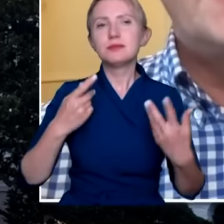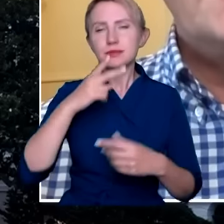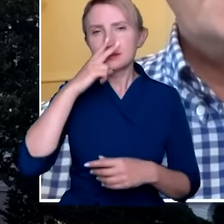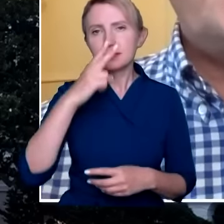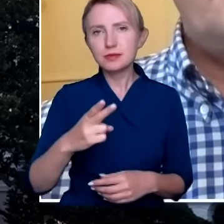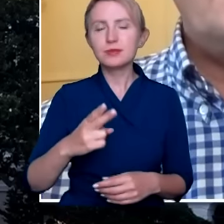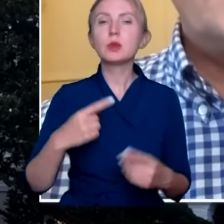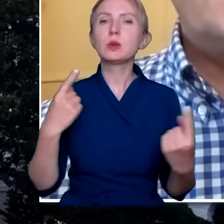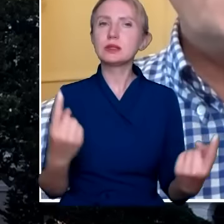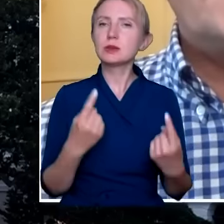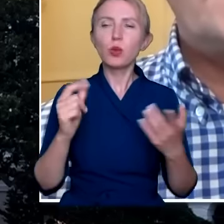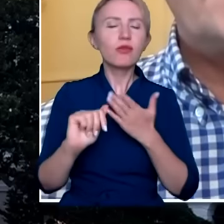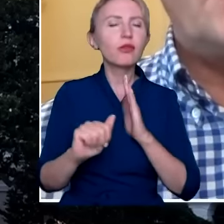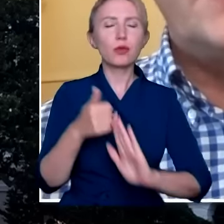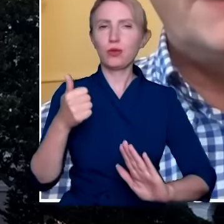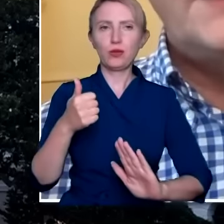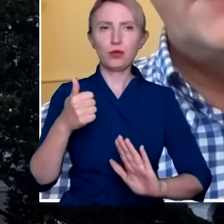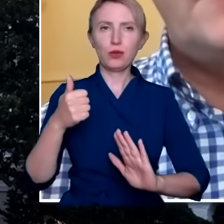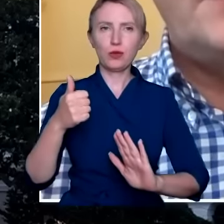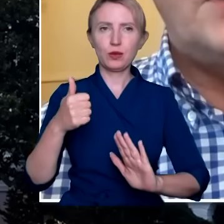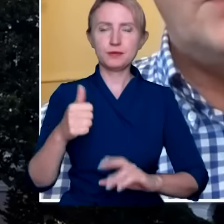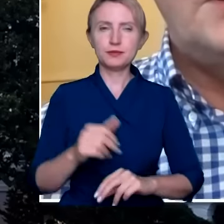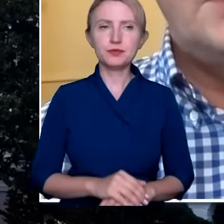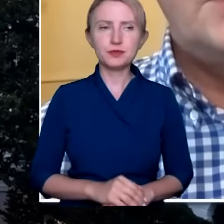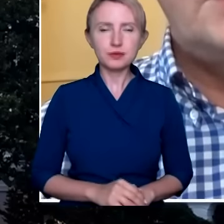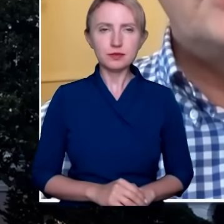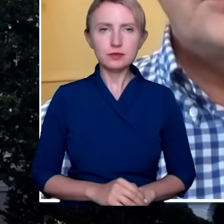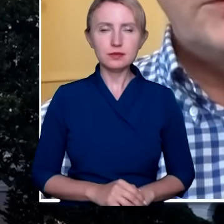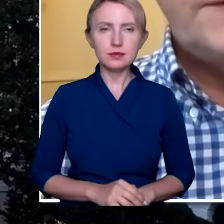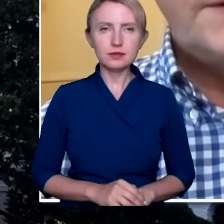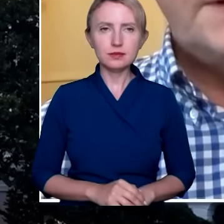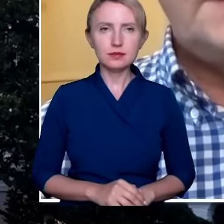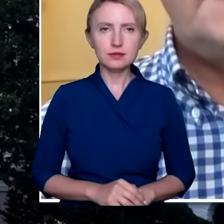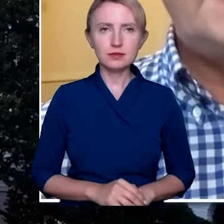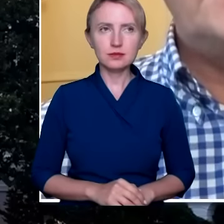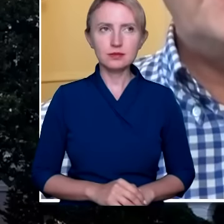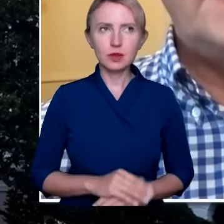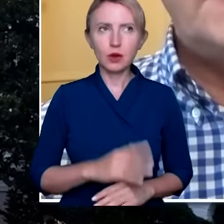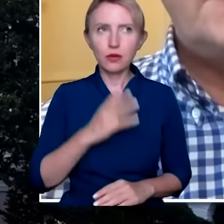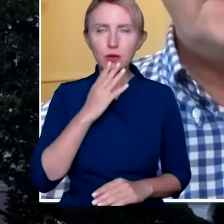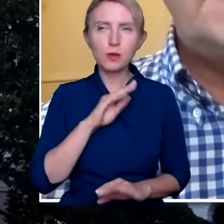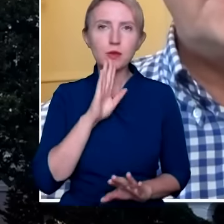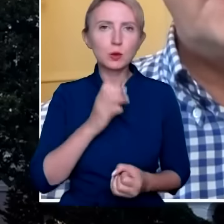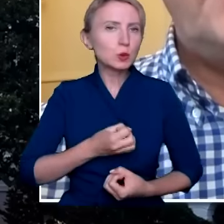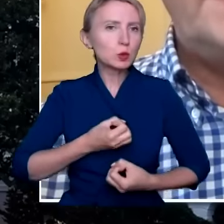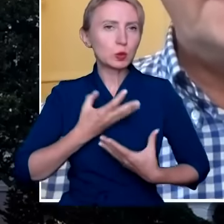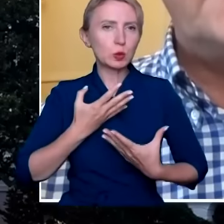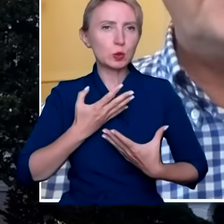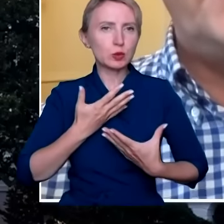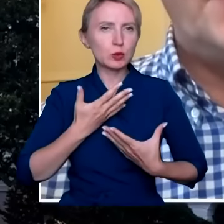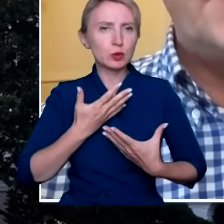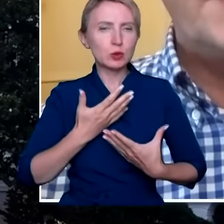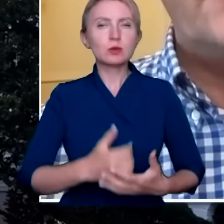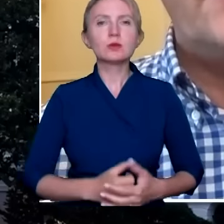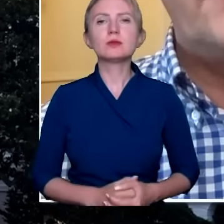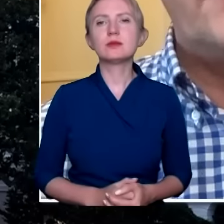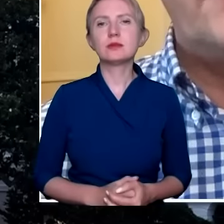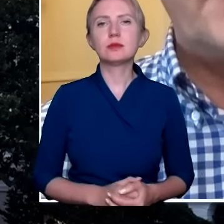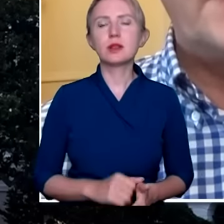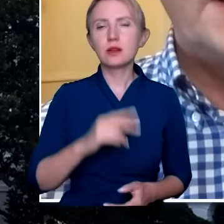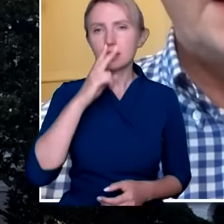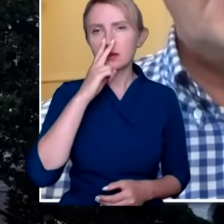czymś niezwykłym, z czymś, co wręcz ociera się o cud, tak? No jest to ewidentnie